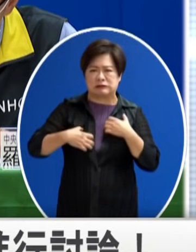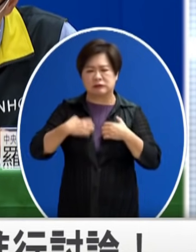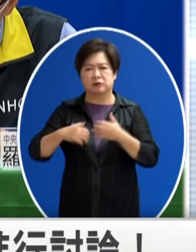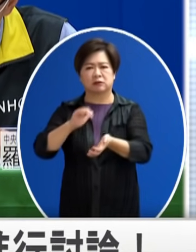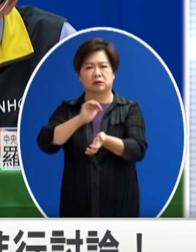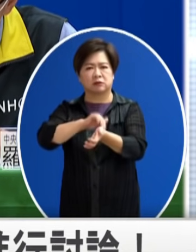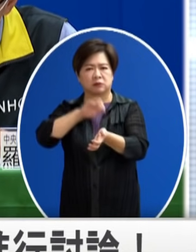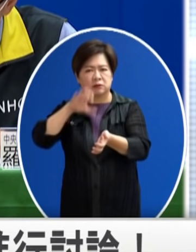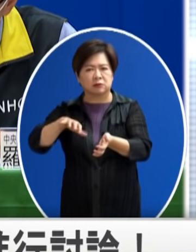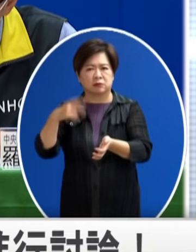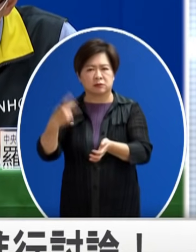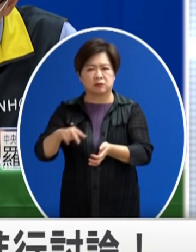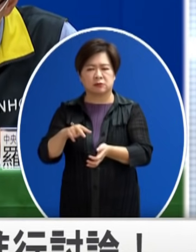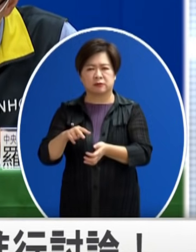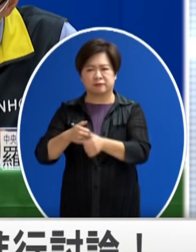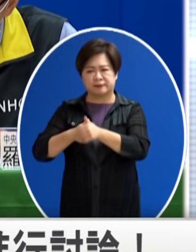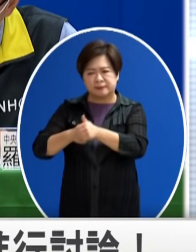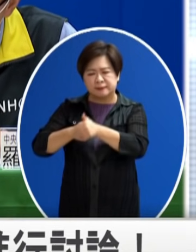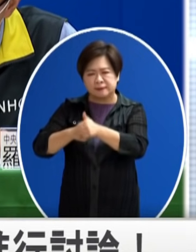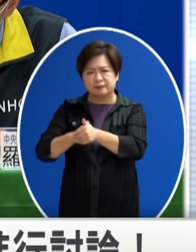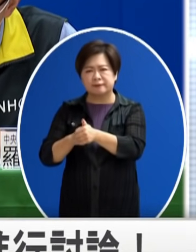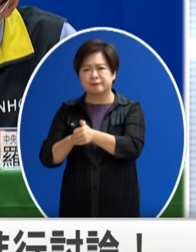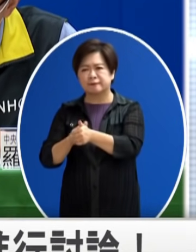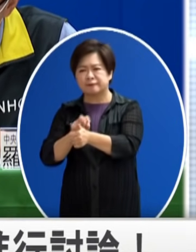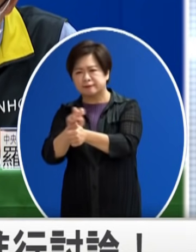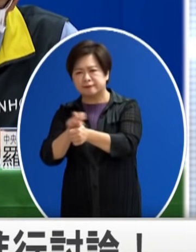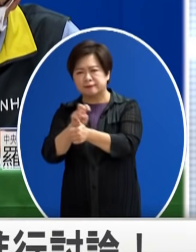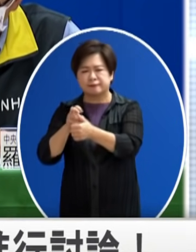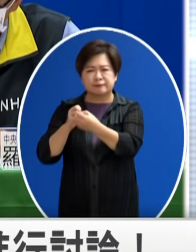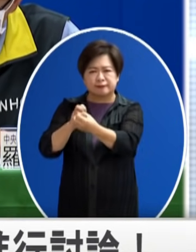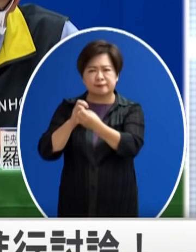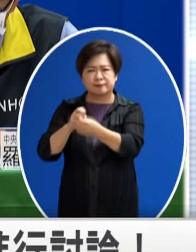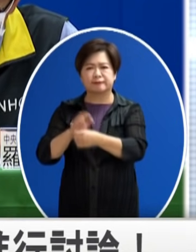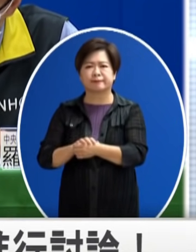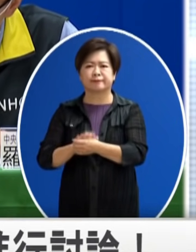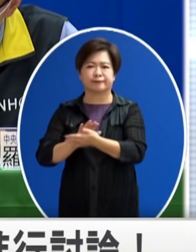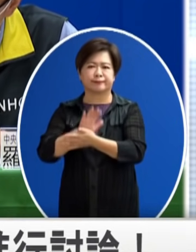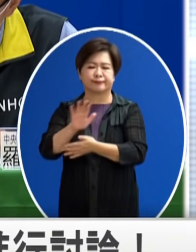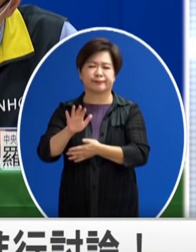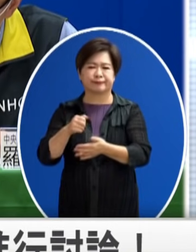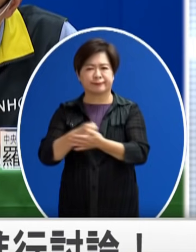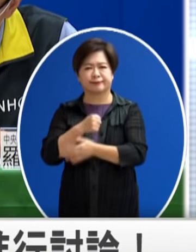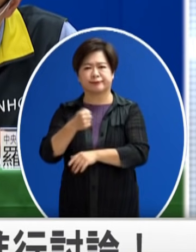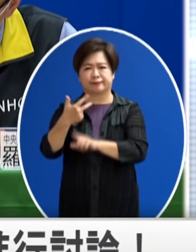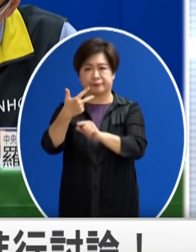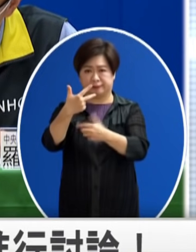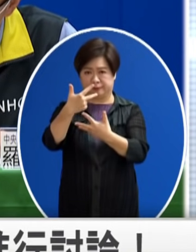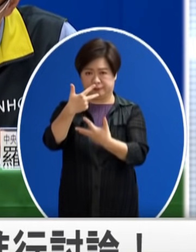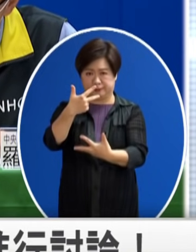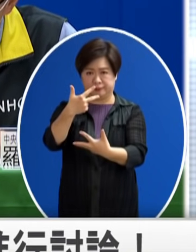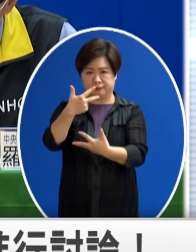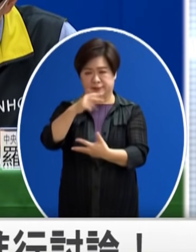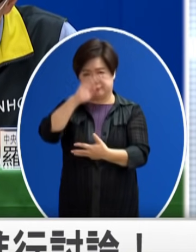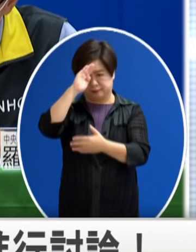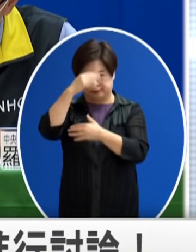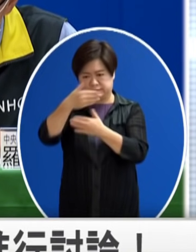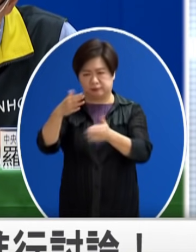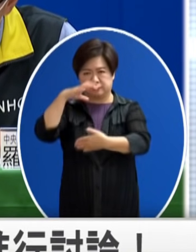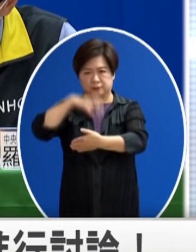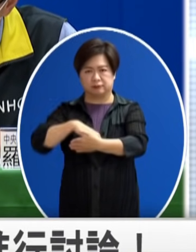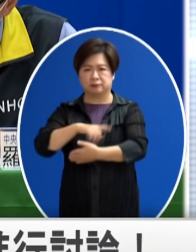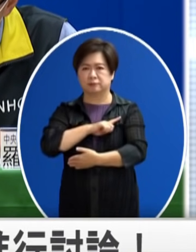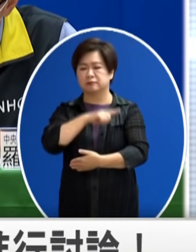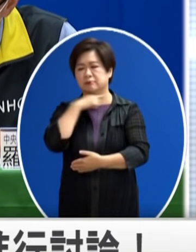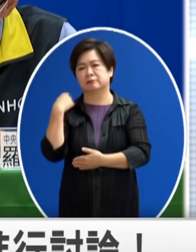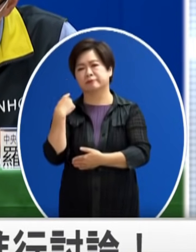院的一些密集的辅导諮商哈，不过还是很不幸，在7月8号的时候，他是在病室当中哈自